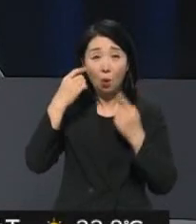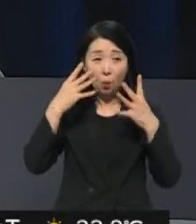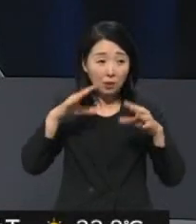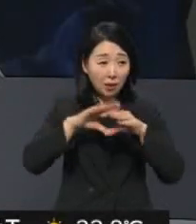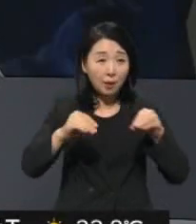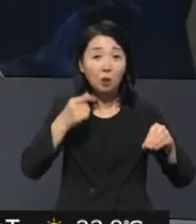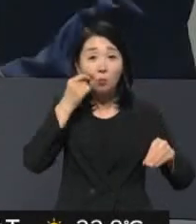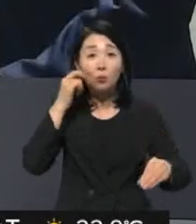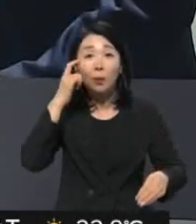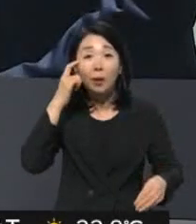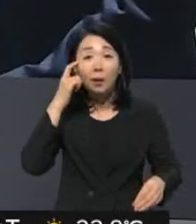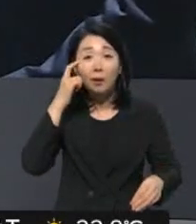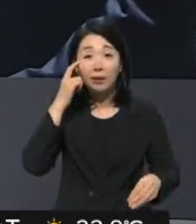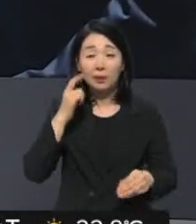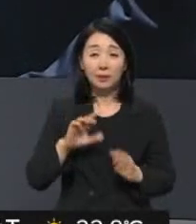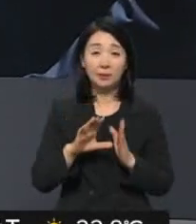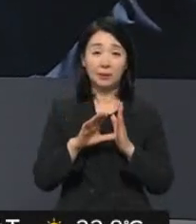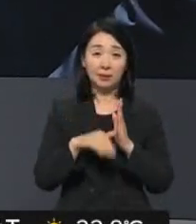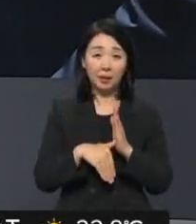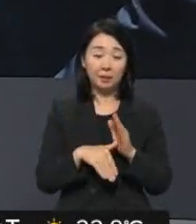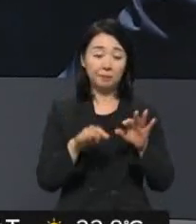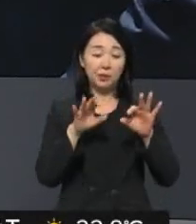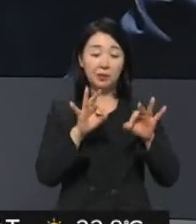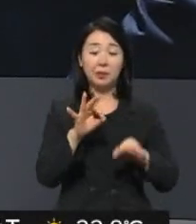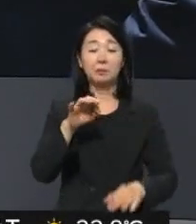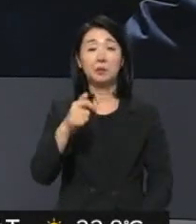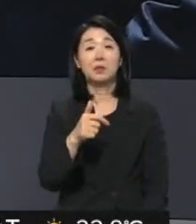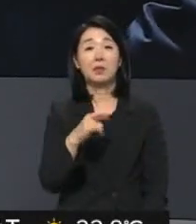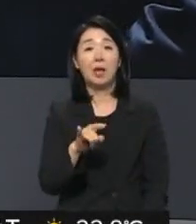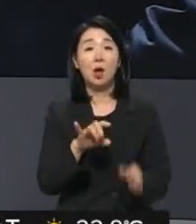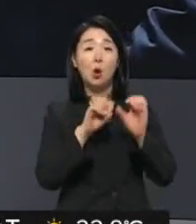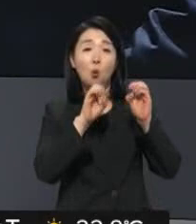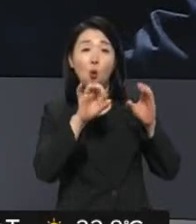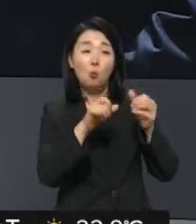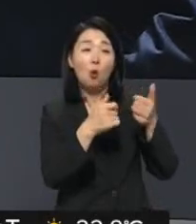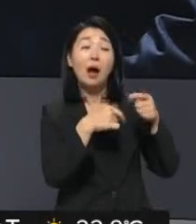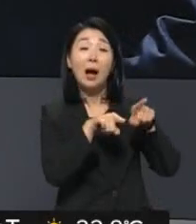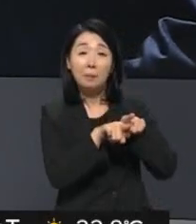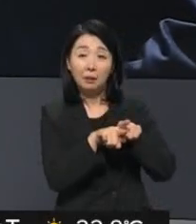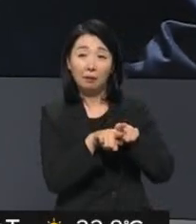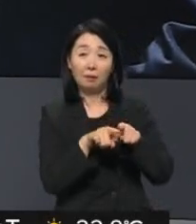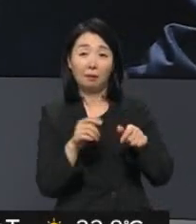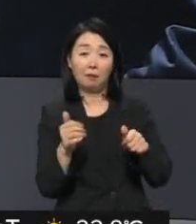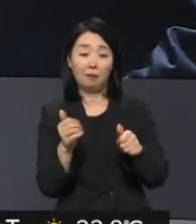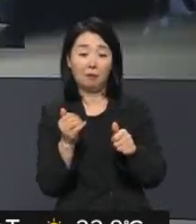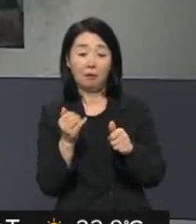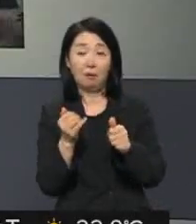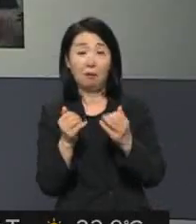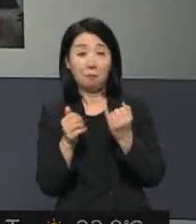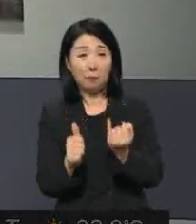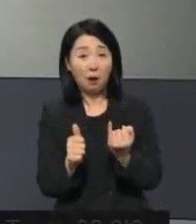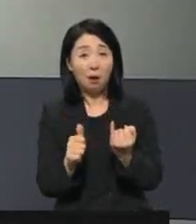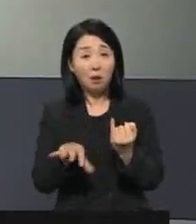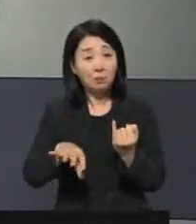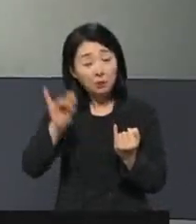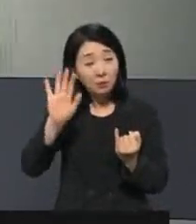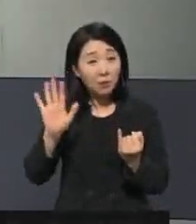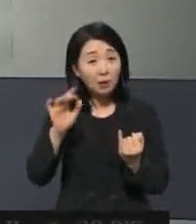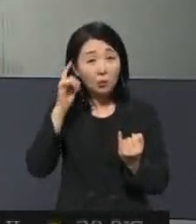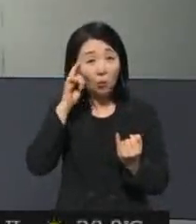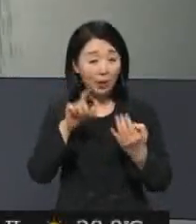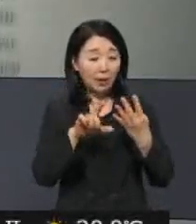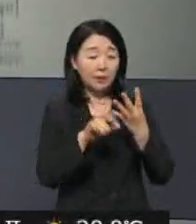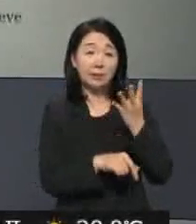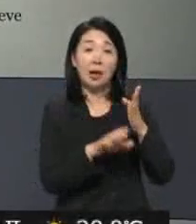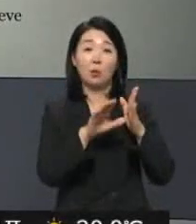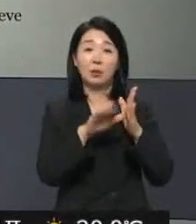않았느냐는 겁니다. 당시 바로 옆에는 김은혜 홍보수석도 있었는데 말입니다. 더욱 이런 일은 이번이 처음도 아닙니다. 지난